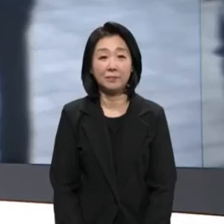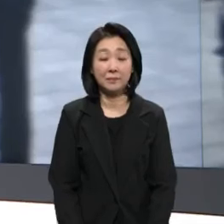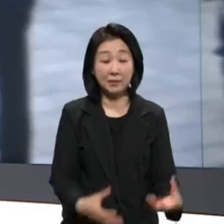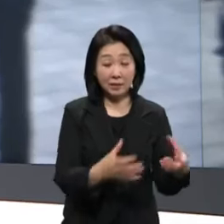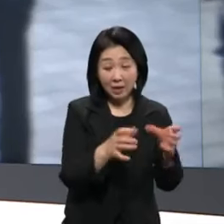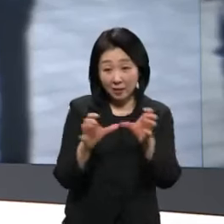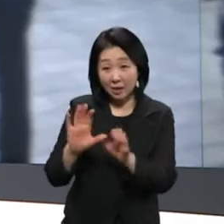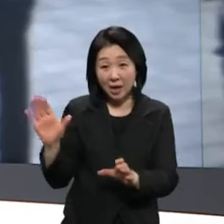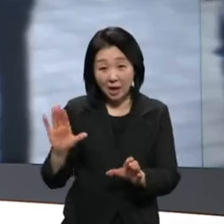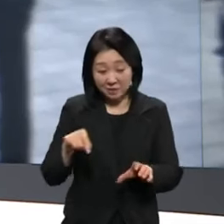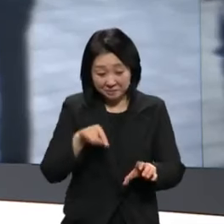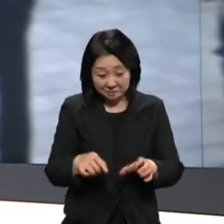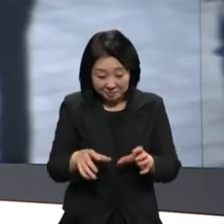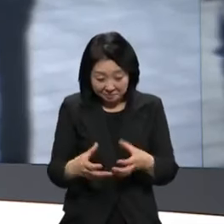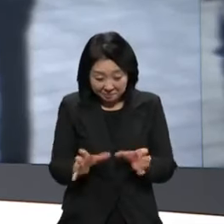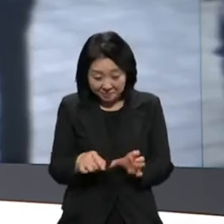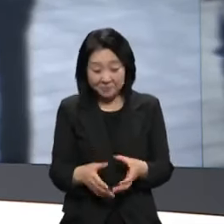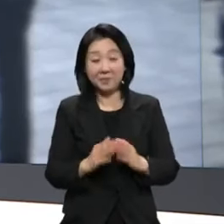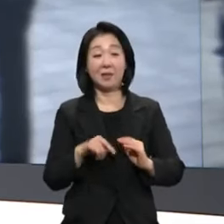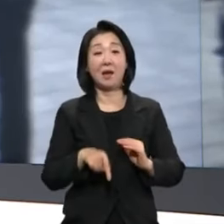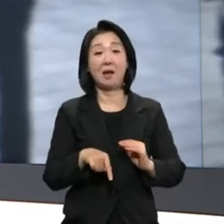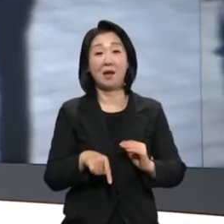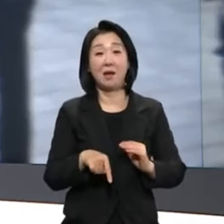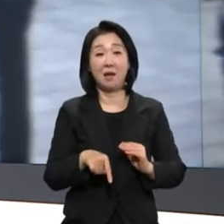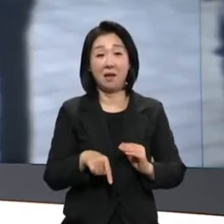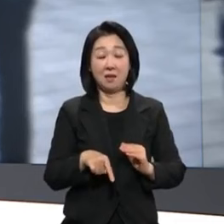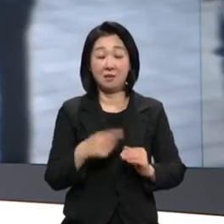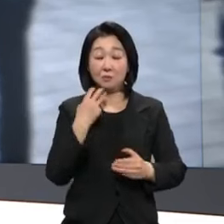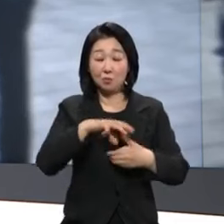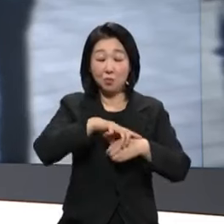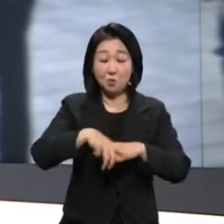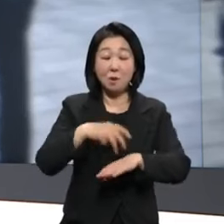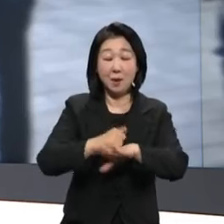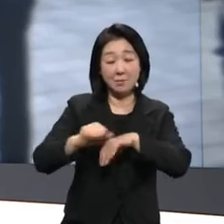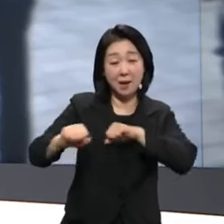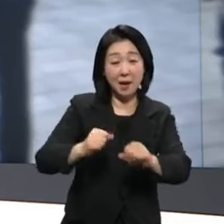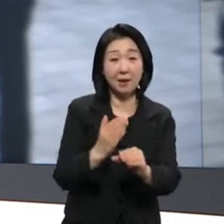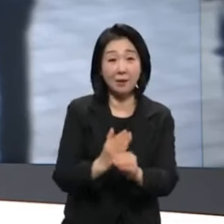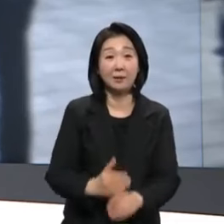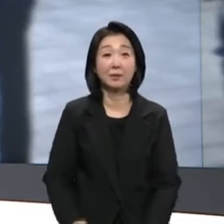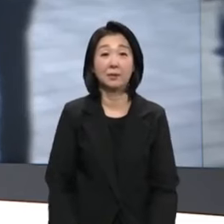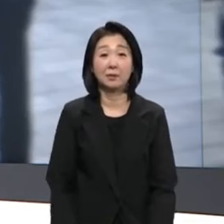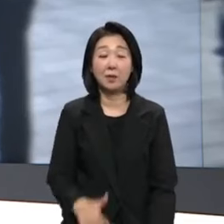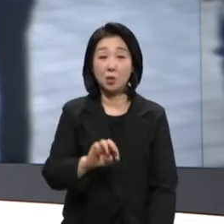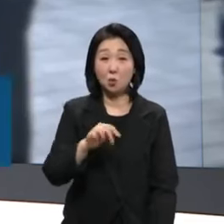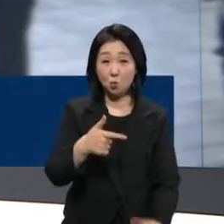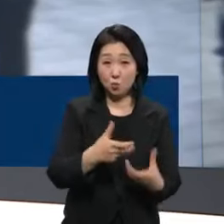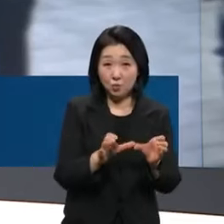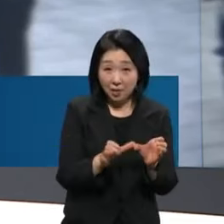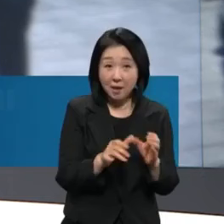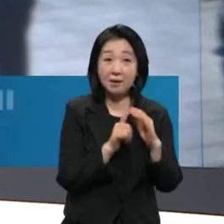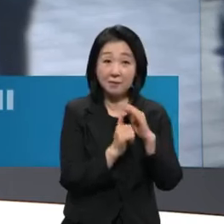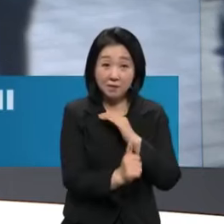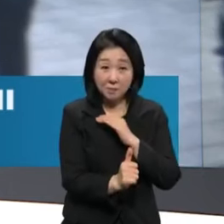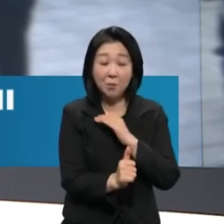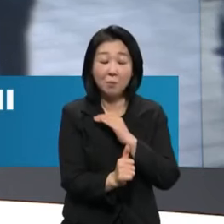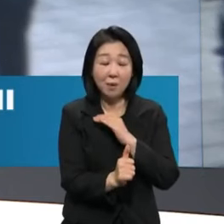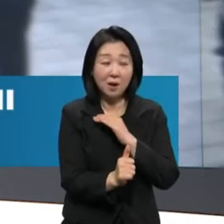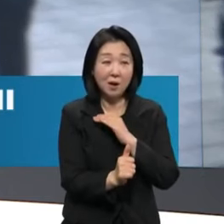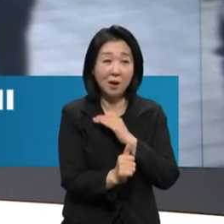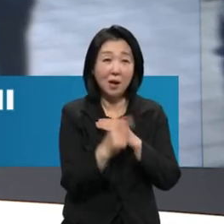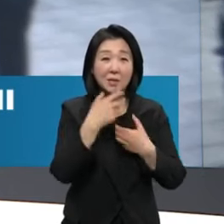양당이 아닌 제3지대 정당들도 수도권에서 막판 총력전을 벌이는 중입니다. 조국혁신당 대표는